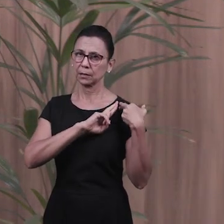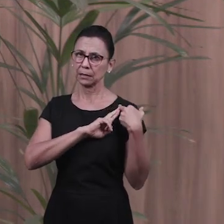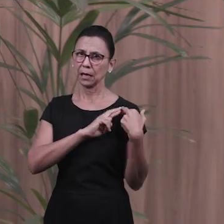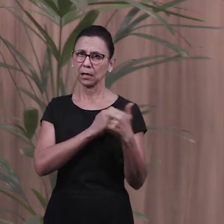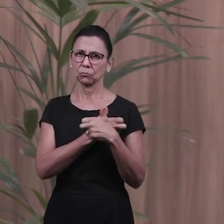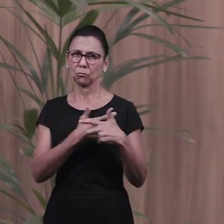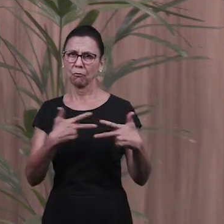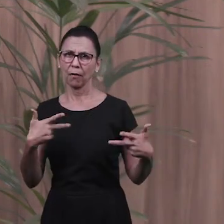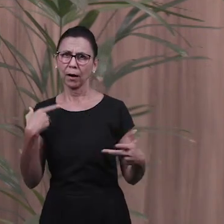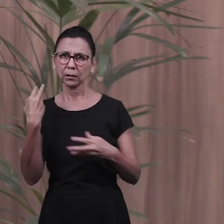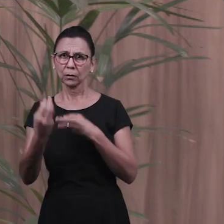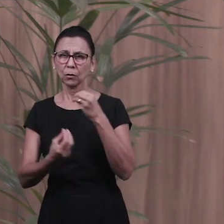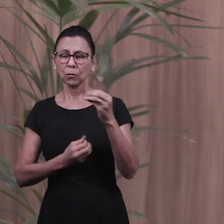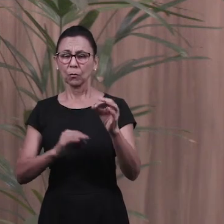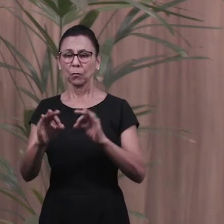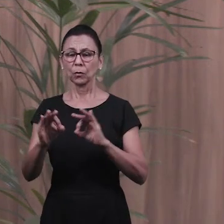d'autres